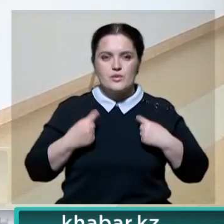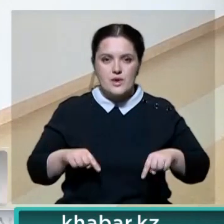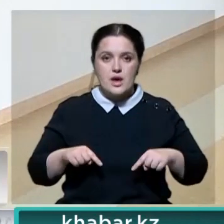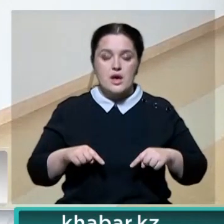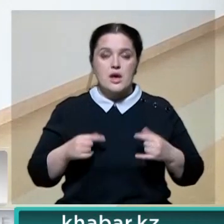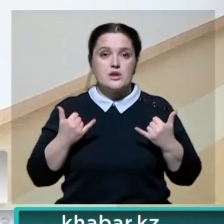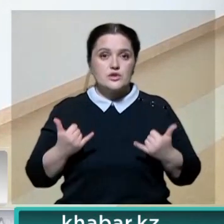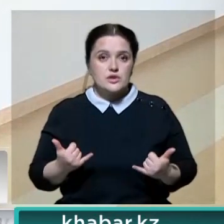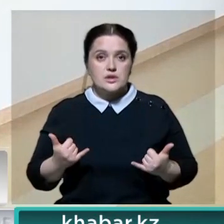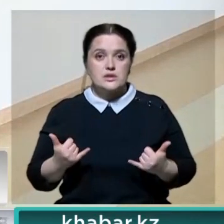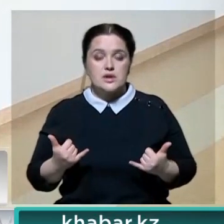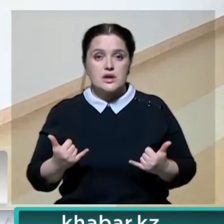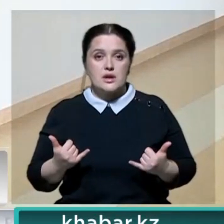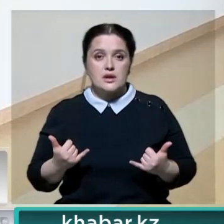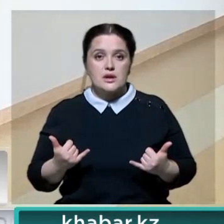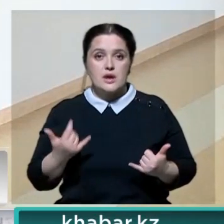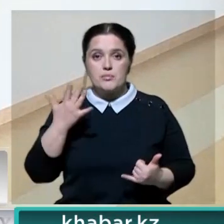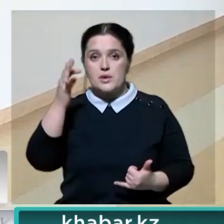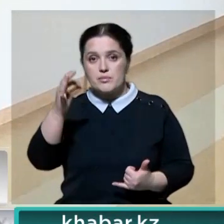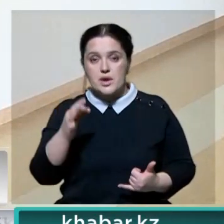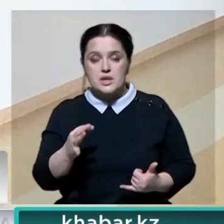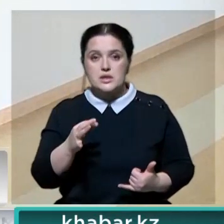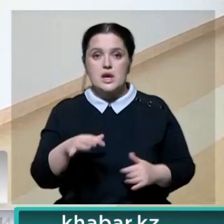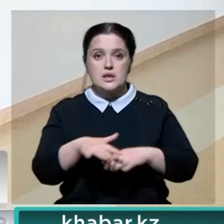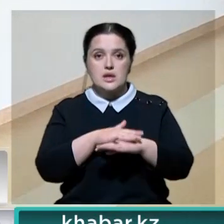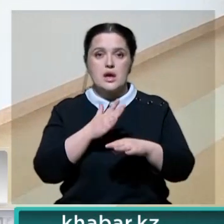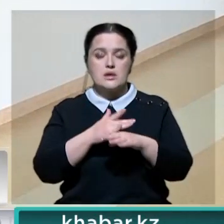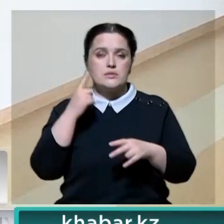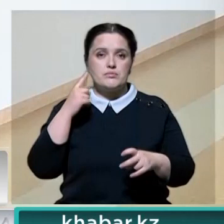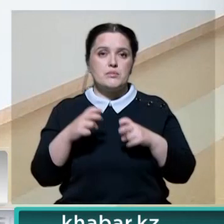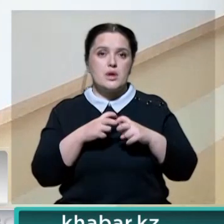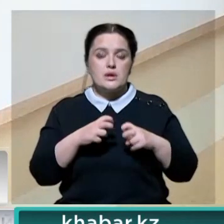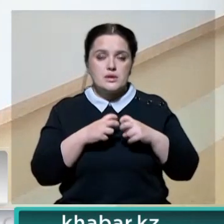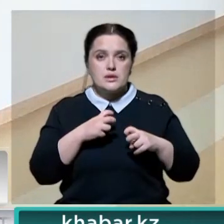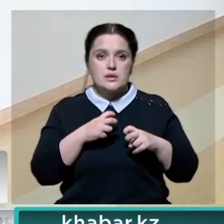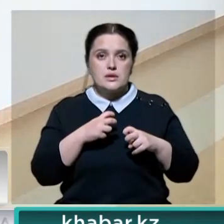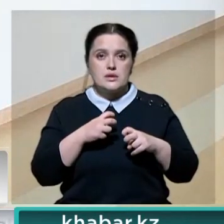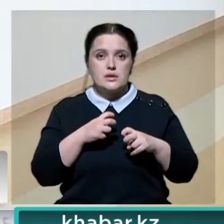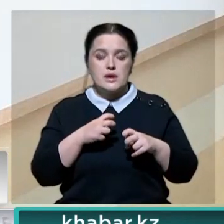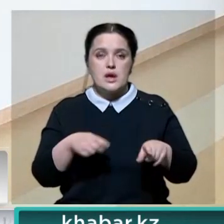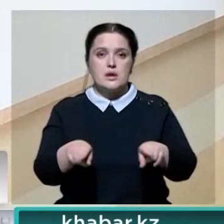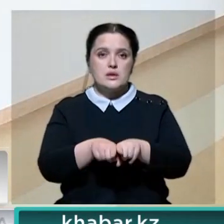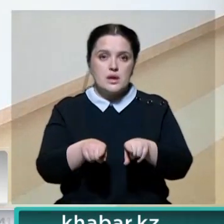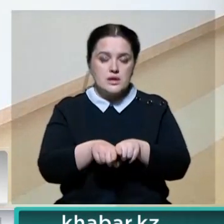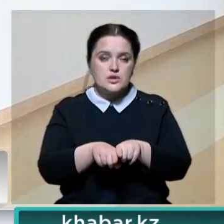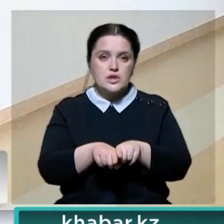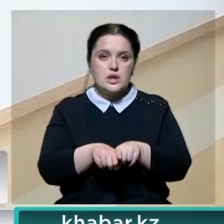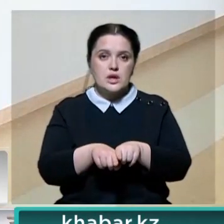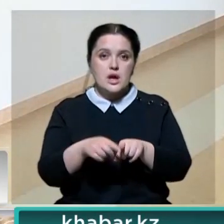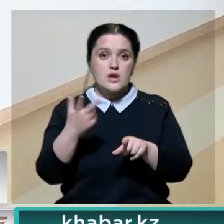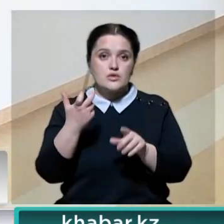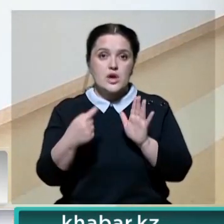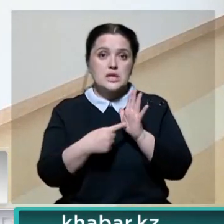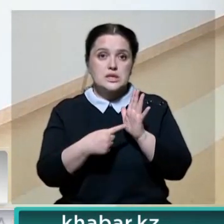данный момент более 5% населения имеют полное или частичное нарушение слуха, а также имеется более 300